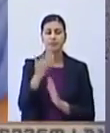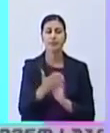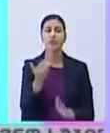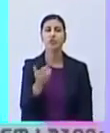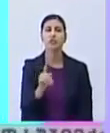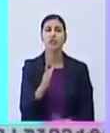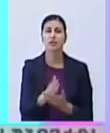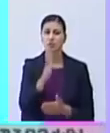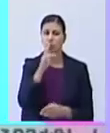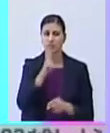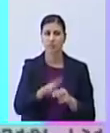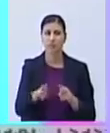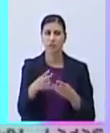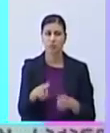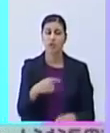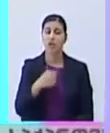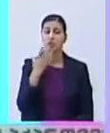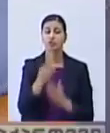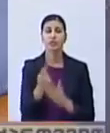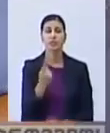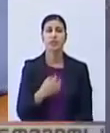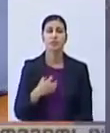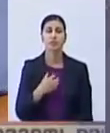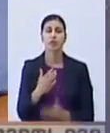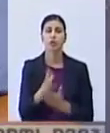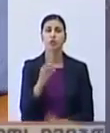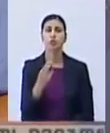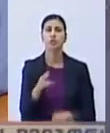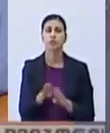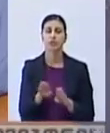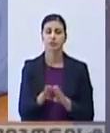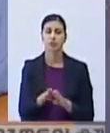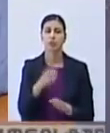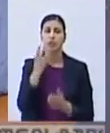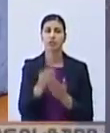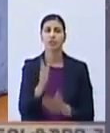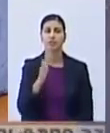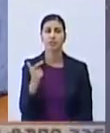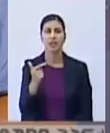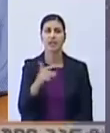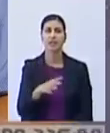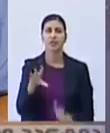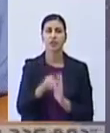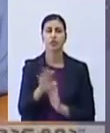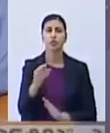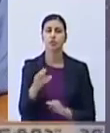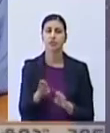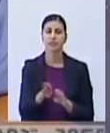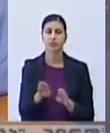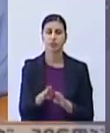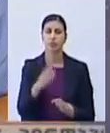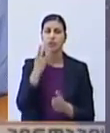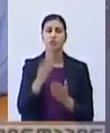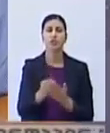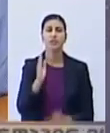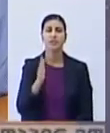დროს უნდა გამომდინარე. ჩვენი პირველი პრიორიტეტი ესაა, რომ კიდევ ერთხელ ვთქვი, სოციალური თანასწორობა. ჩვენ ვიქნებით გარანტი ქვეყანაში სოციალური თანასწორობისა.